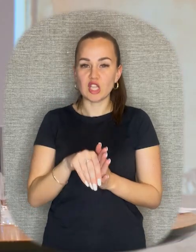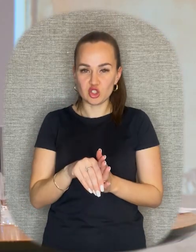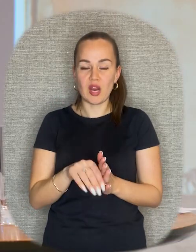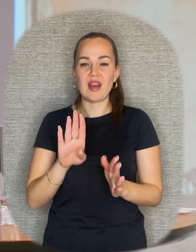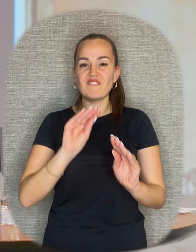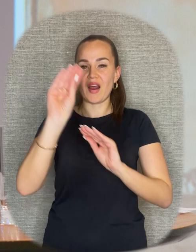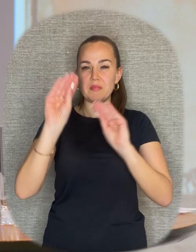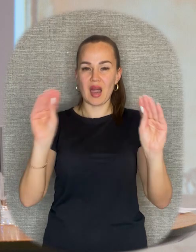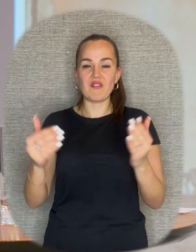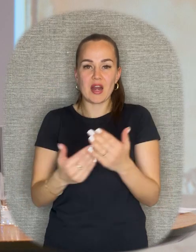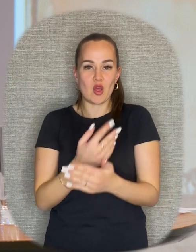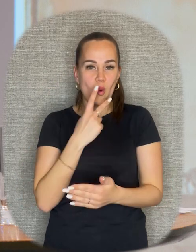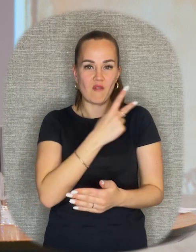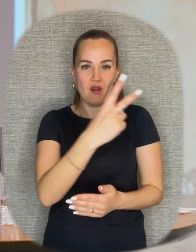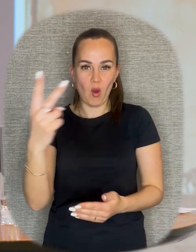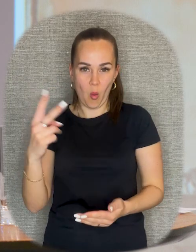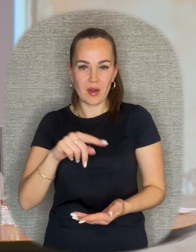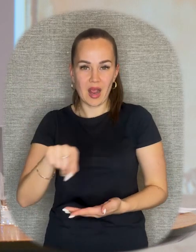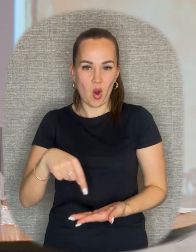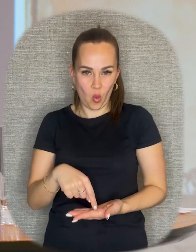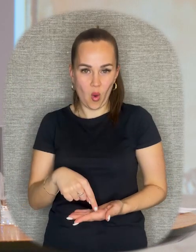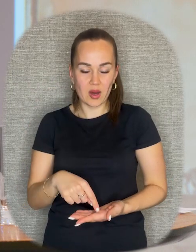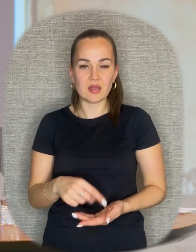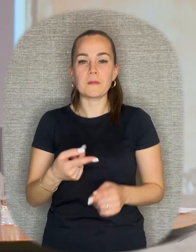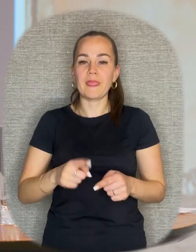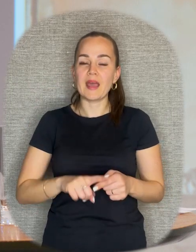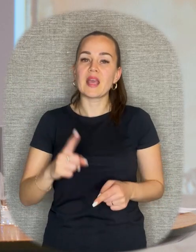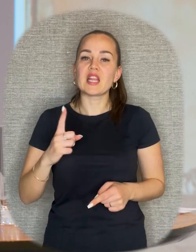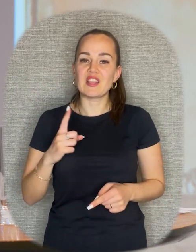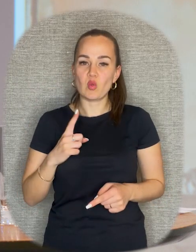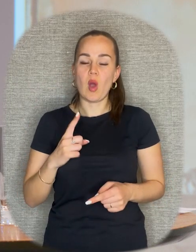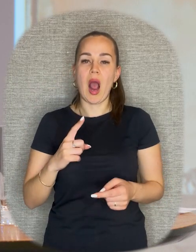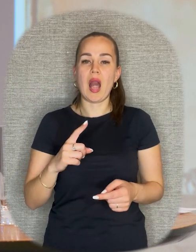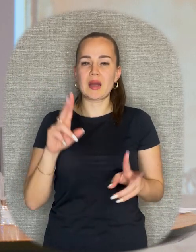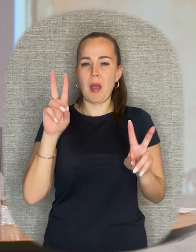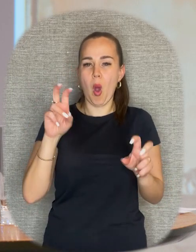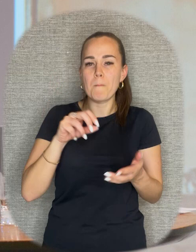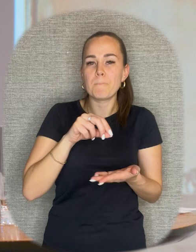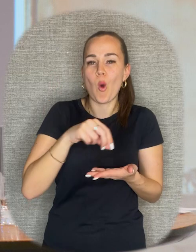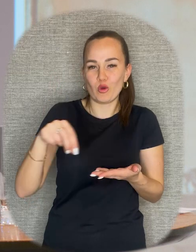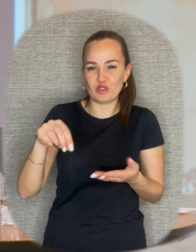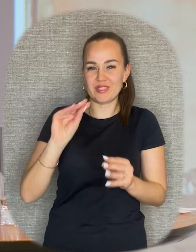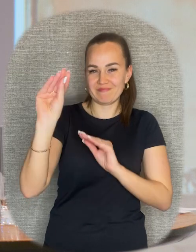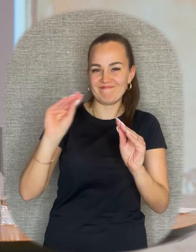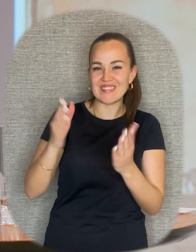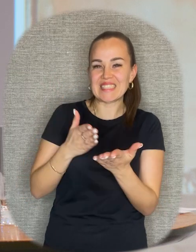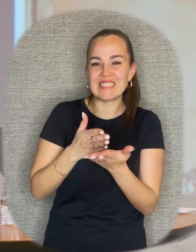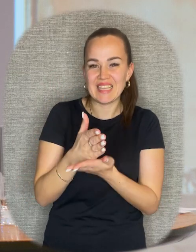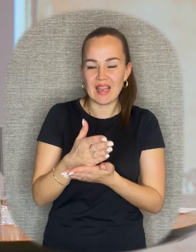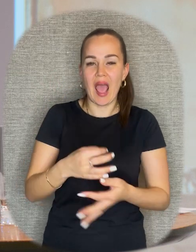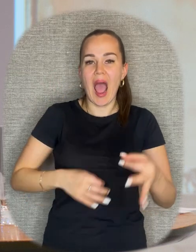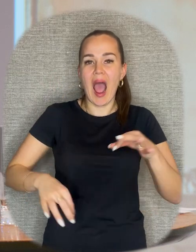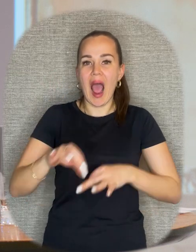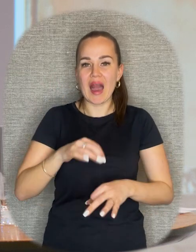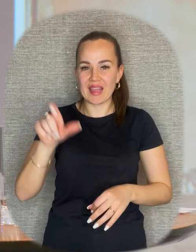значение в формировании нового облика послевоенного города придавалось индивидуальному почерку Архитекторов